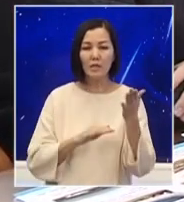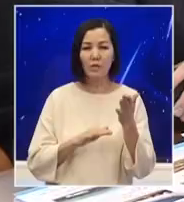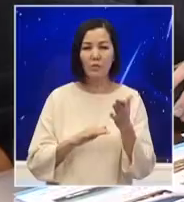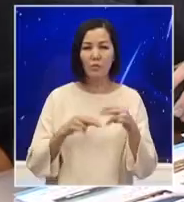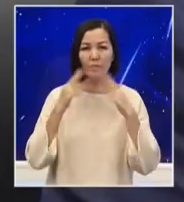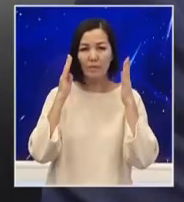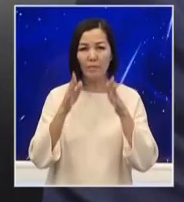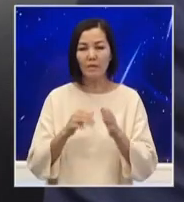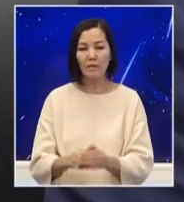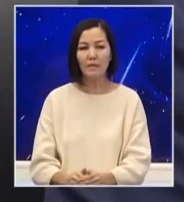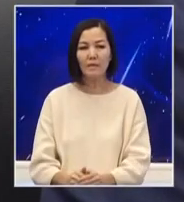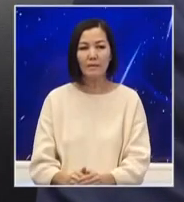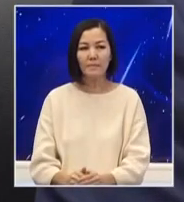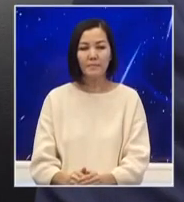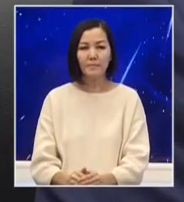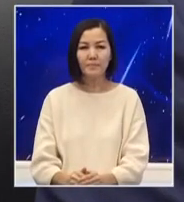берді.